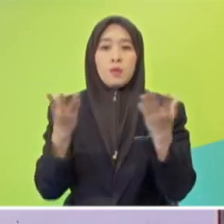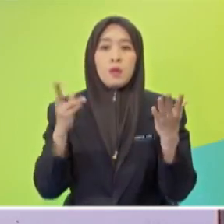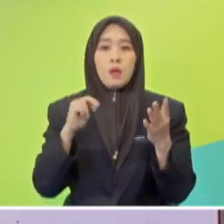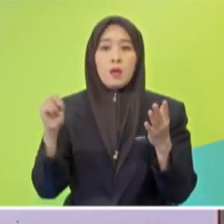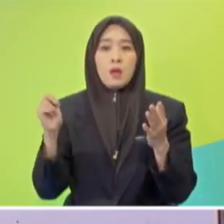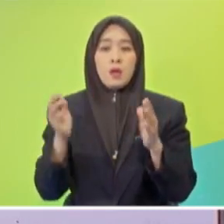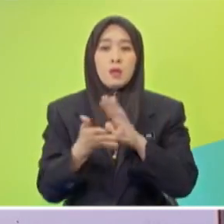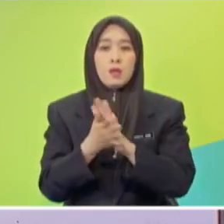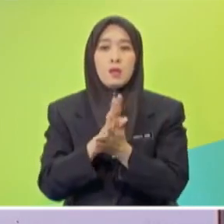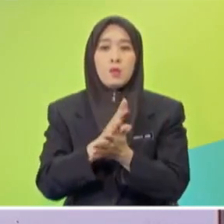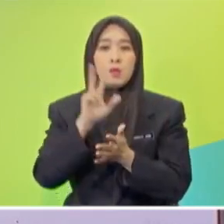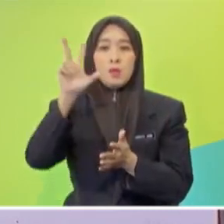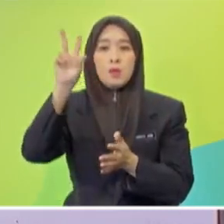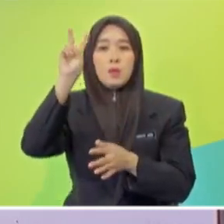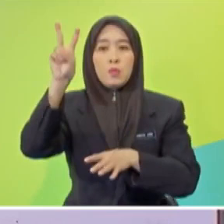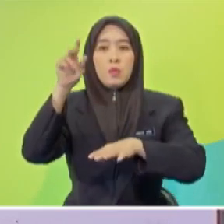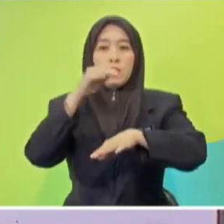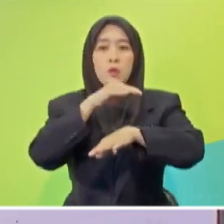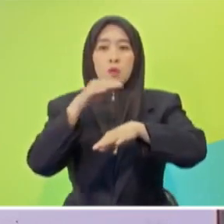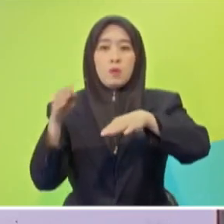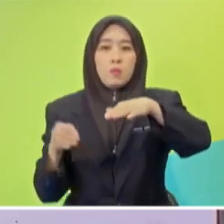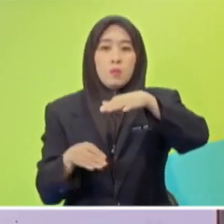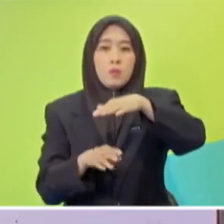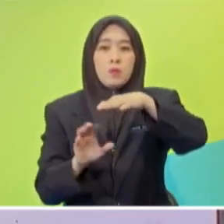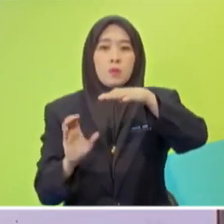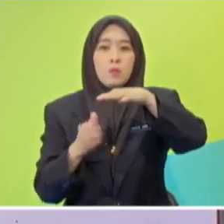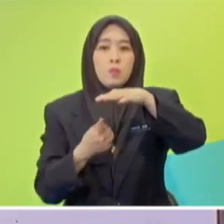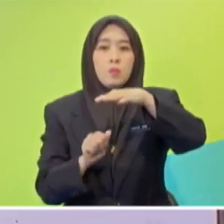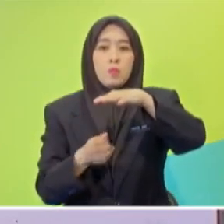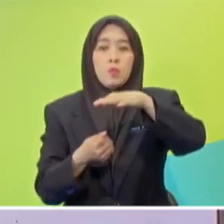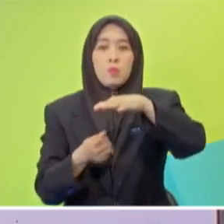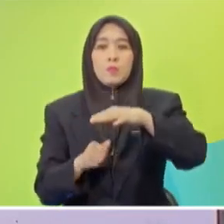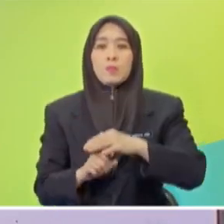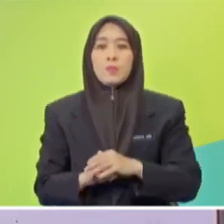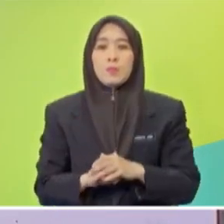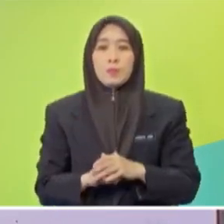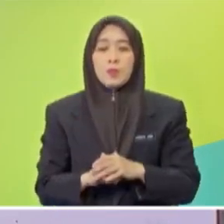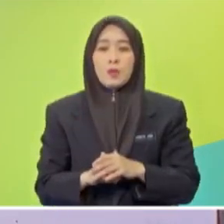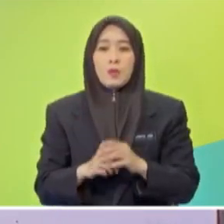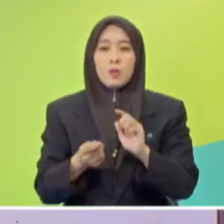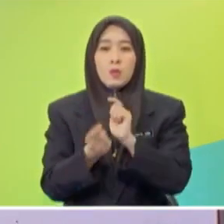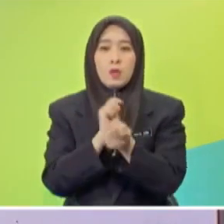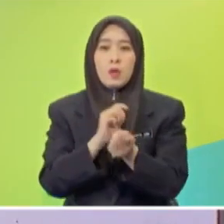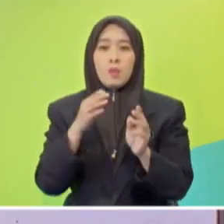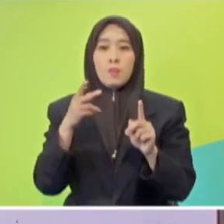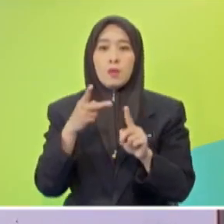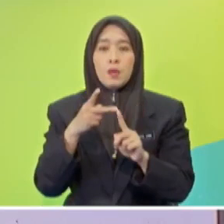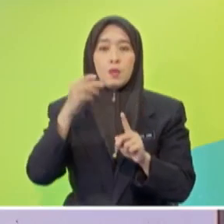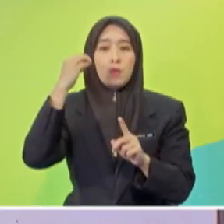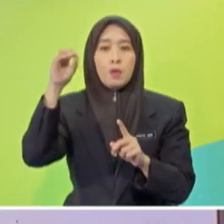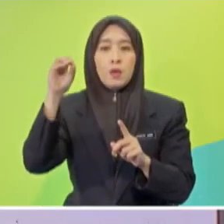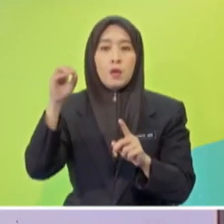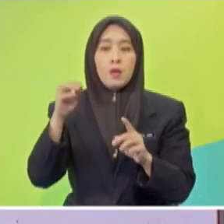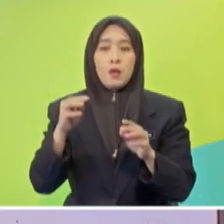32 per 10 iya oke untuk pertukaran pelatus kepada perpuluhan pula masih lagi soal yang